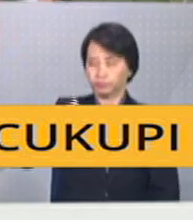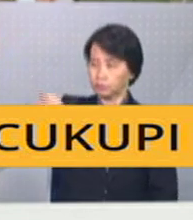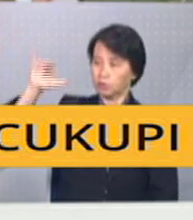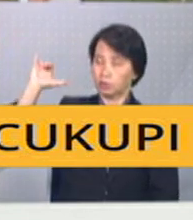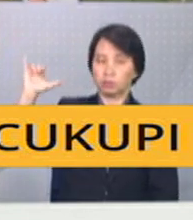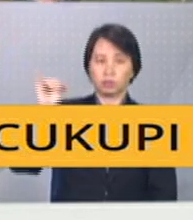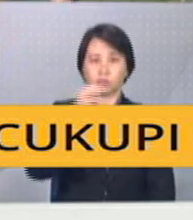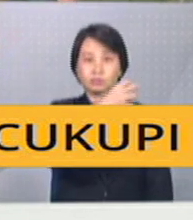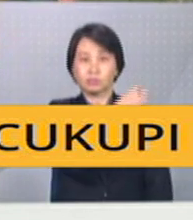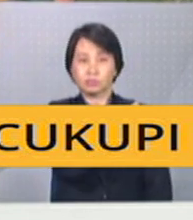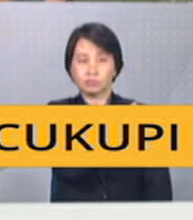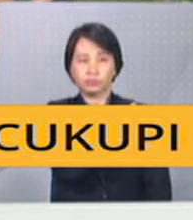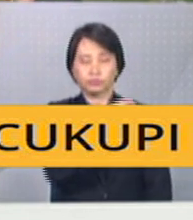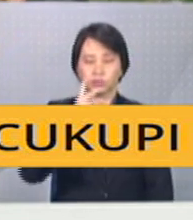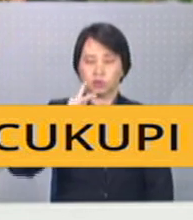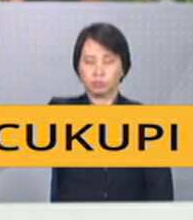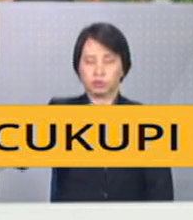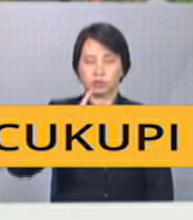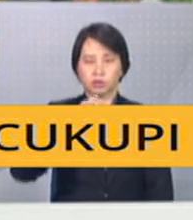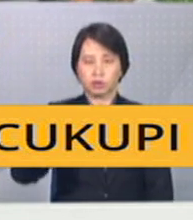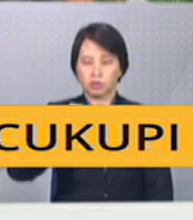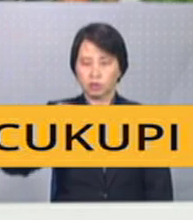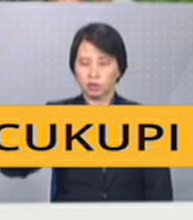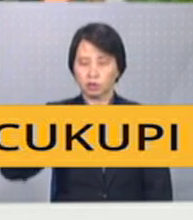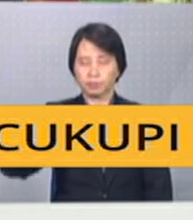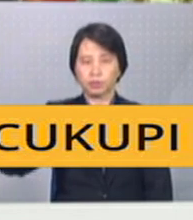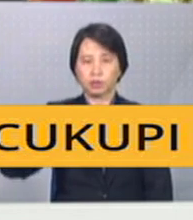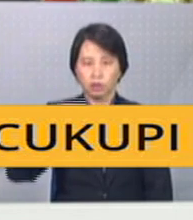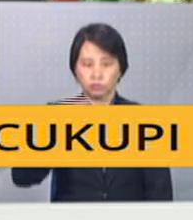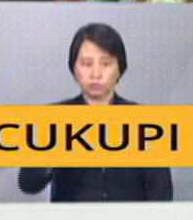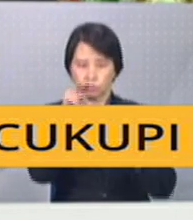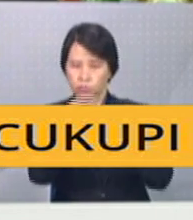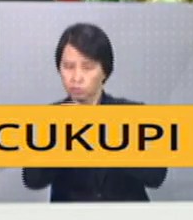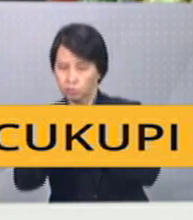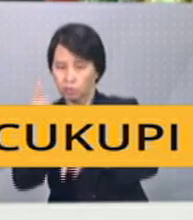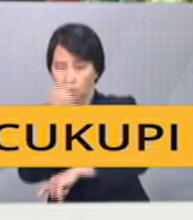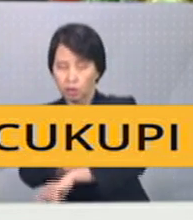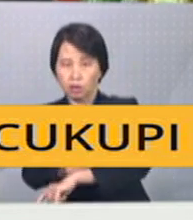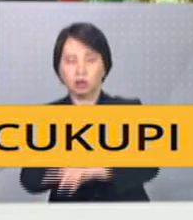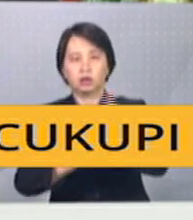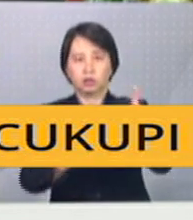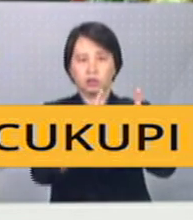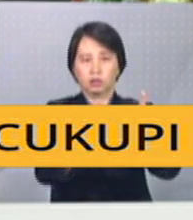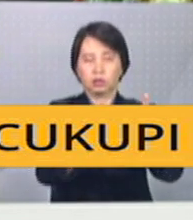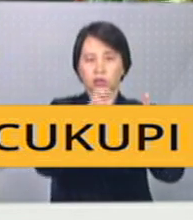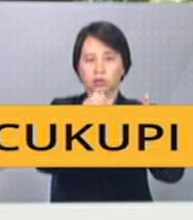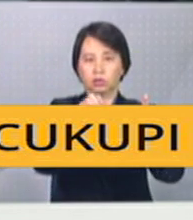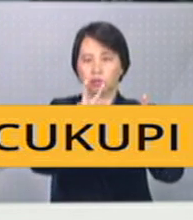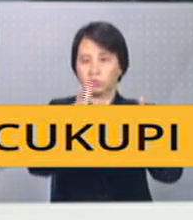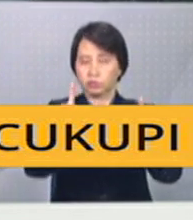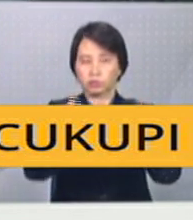pengaruh kuasa kemudian ecp telah membuat pemantauan harian di 1021